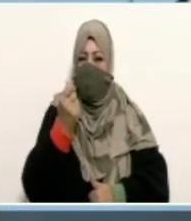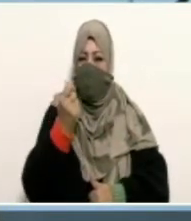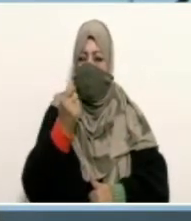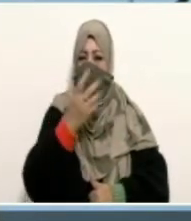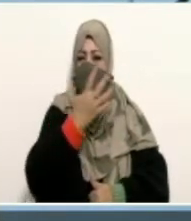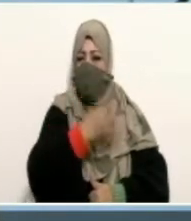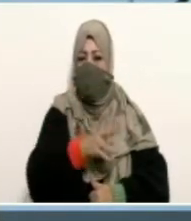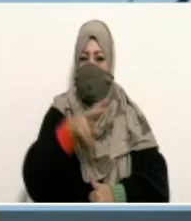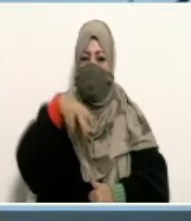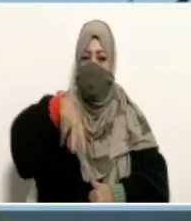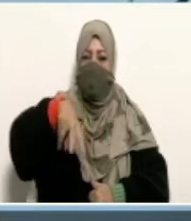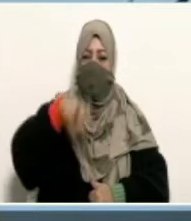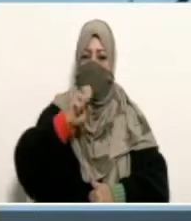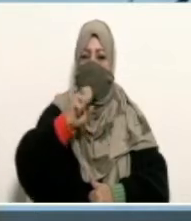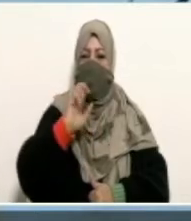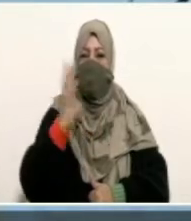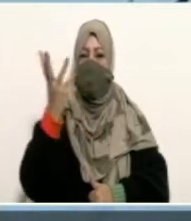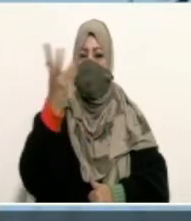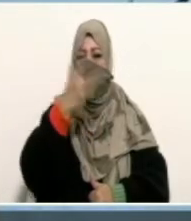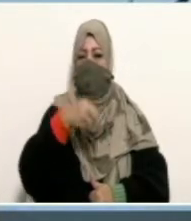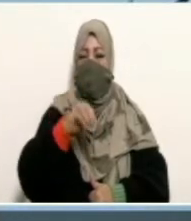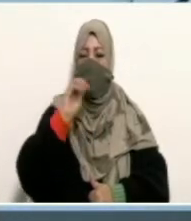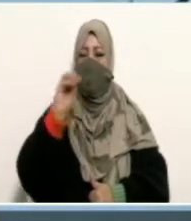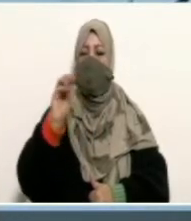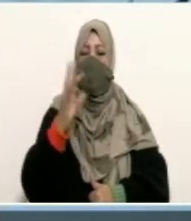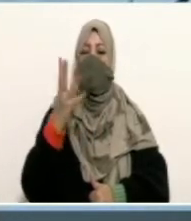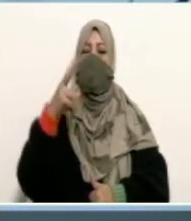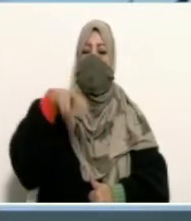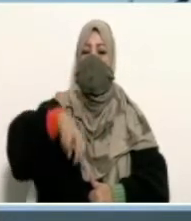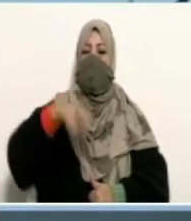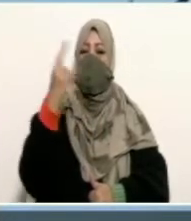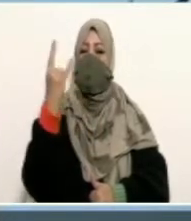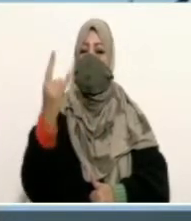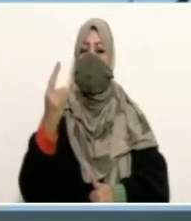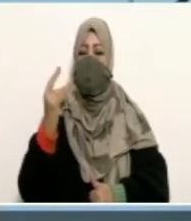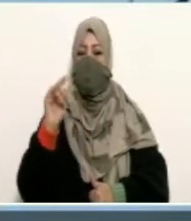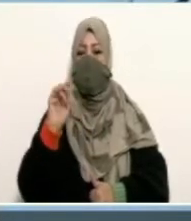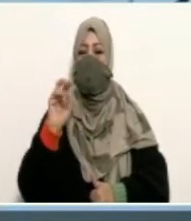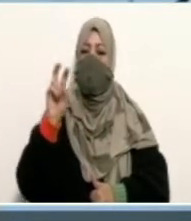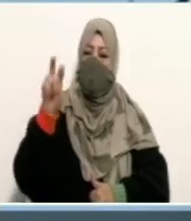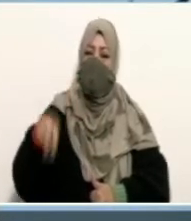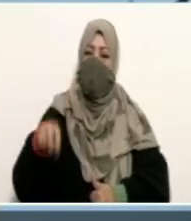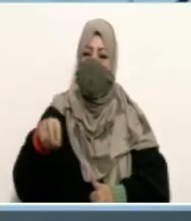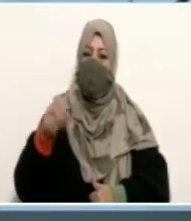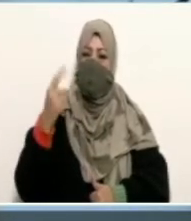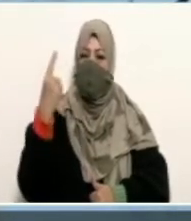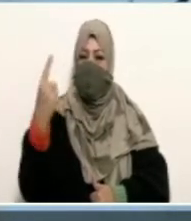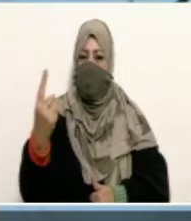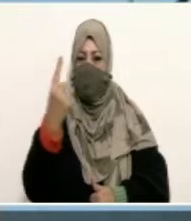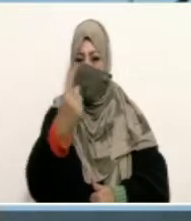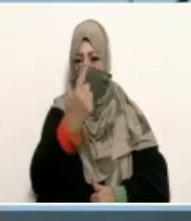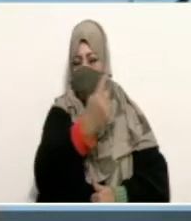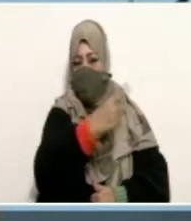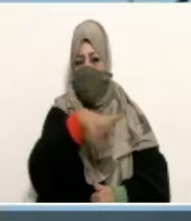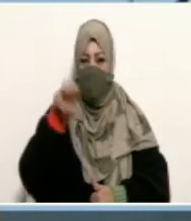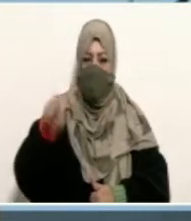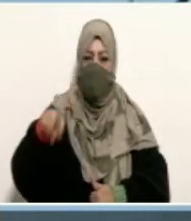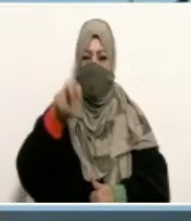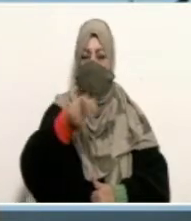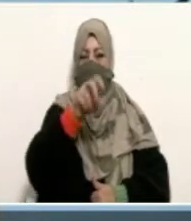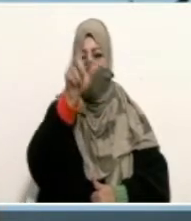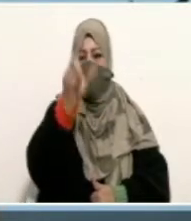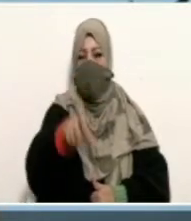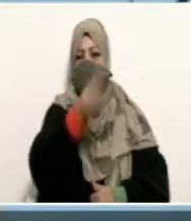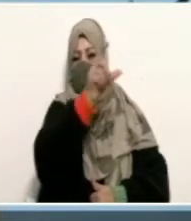فتوزع الـ80 على 10 أشخاص لكل منهم 8 دينار، على أن يكون الـ8 دينار